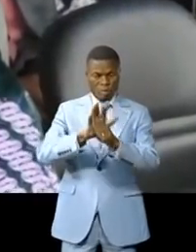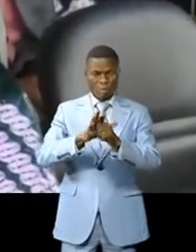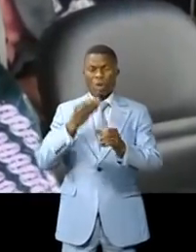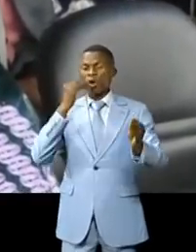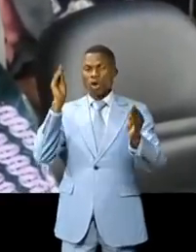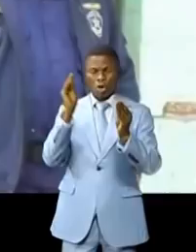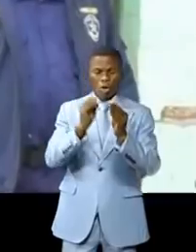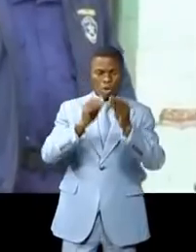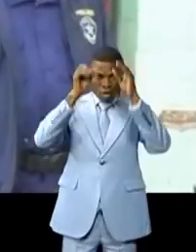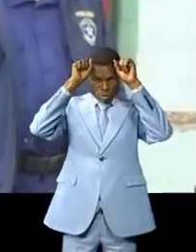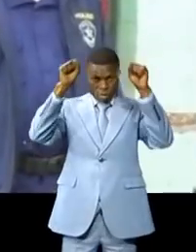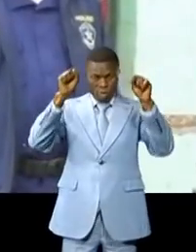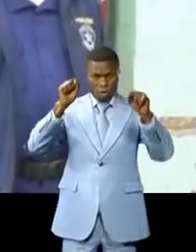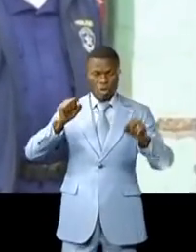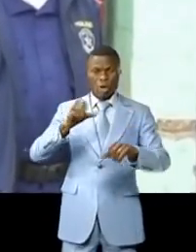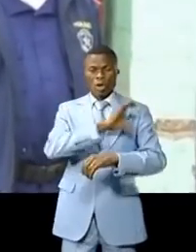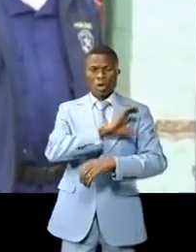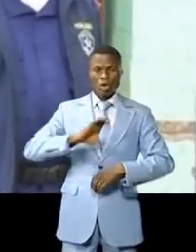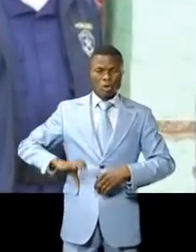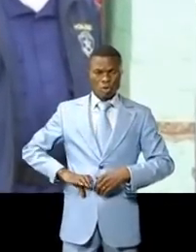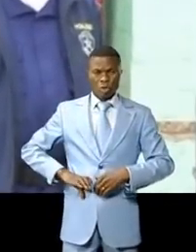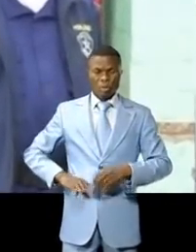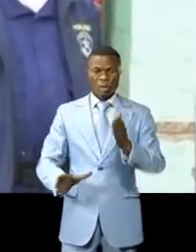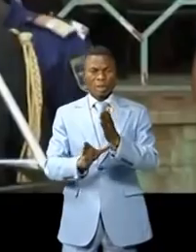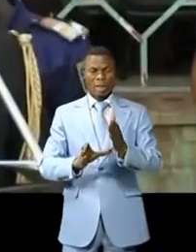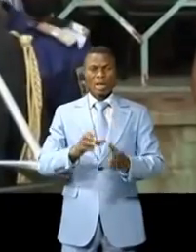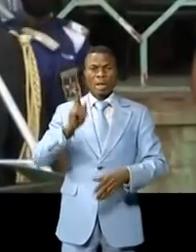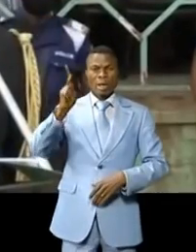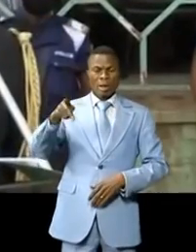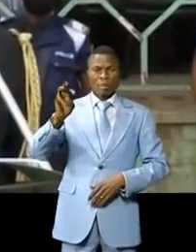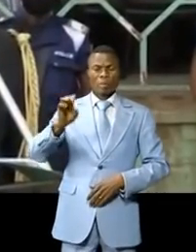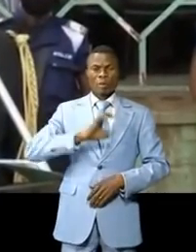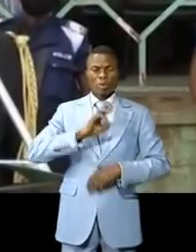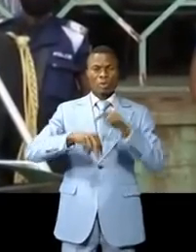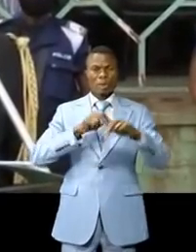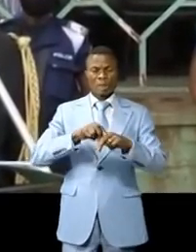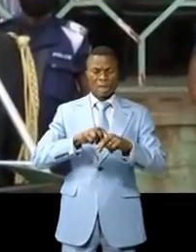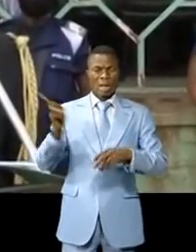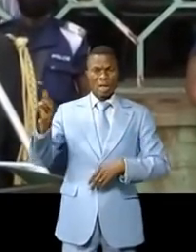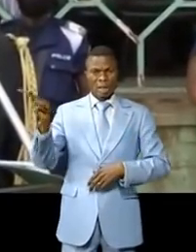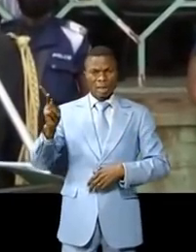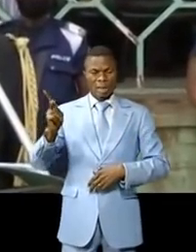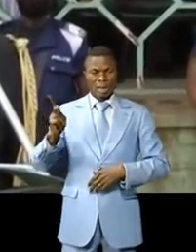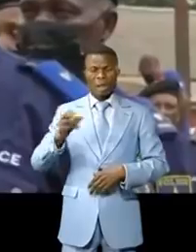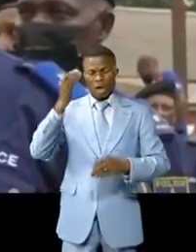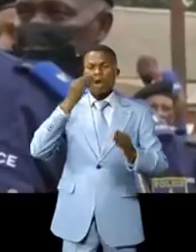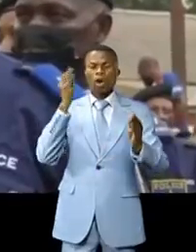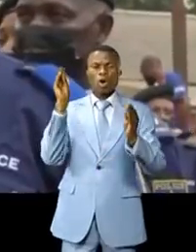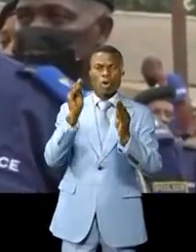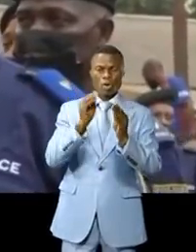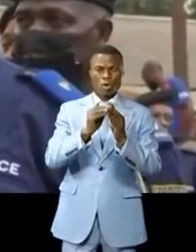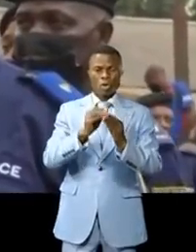ordonnances présidentielles par les commissaires divisionnaires adjoints de la PNC Kassai-Oriental, Roger Singavola, ordonnances qui ont élevé